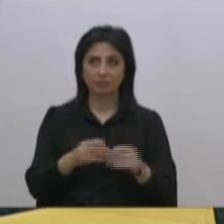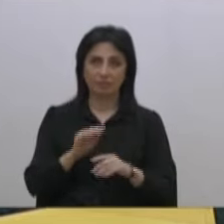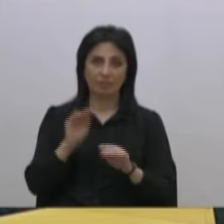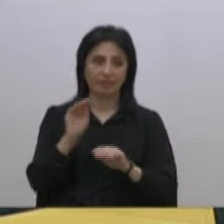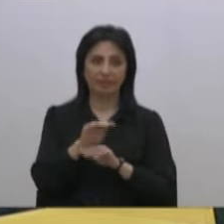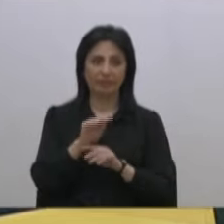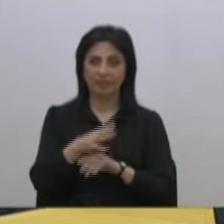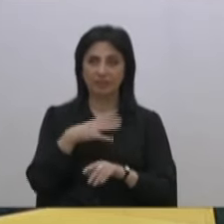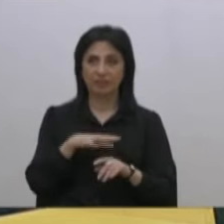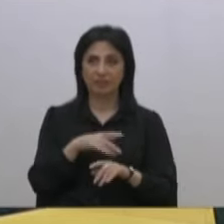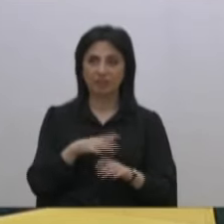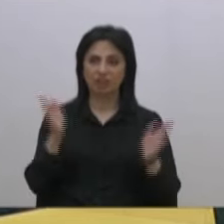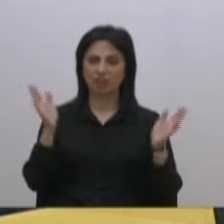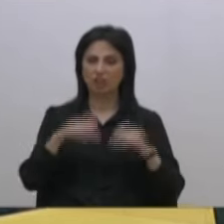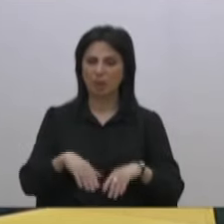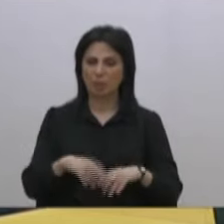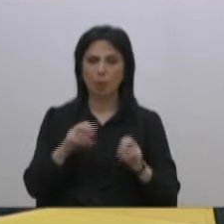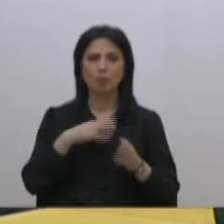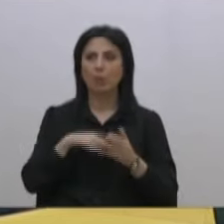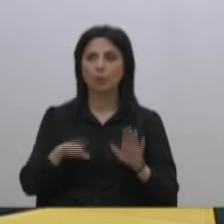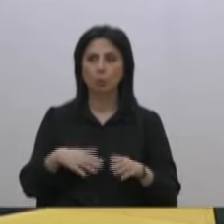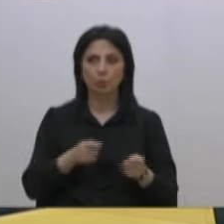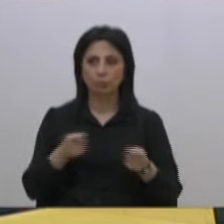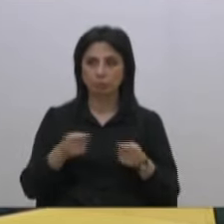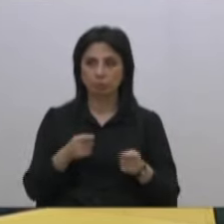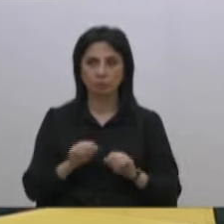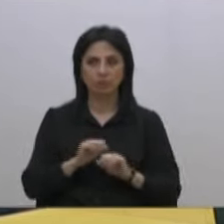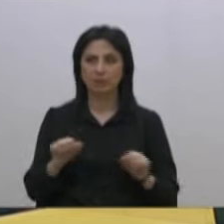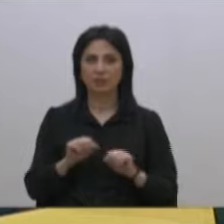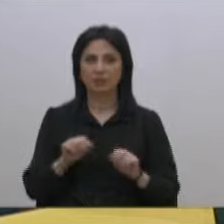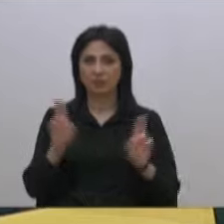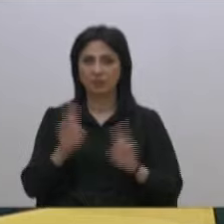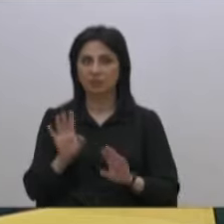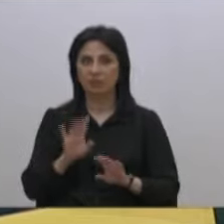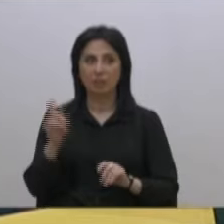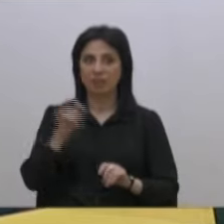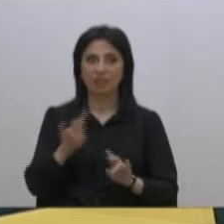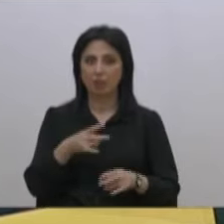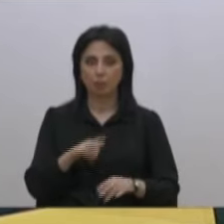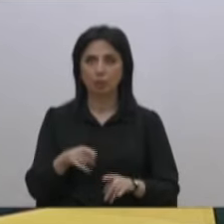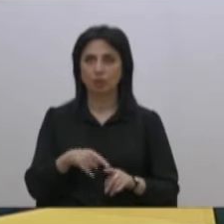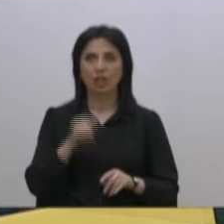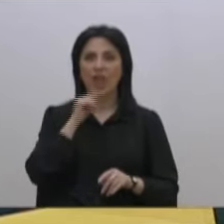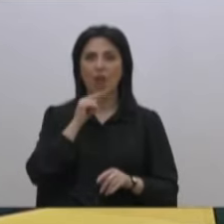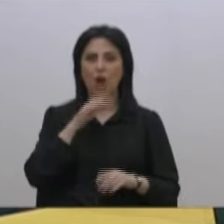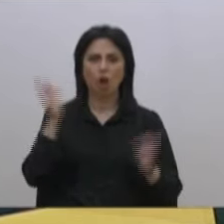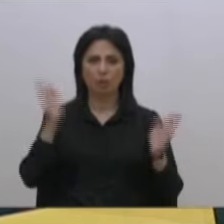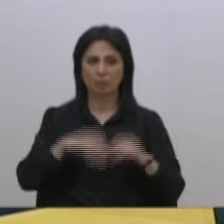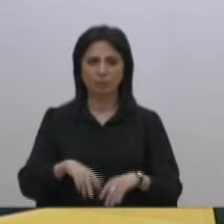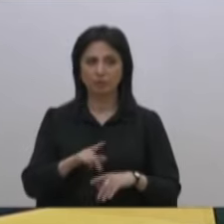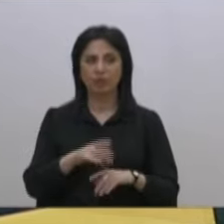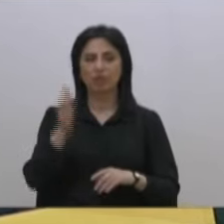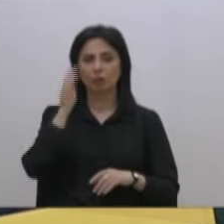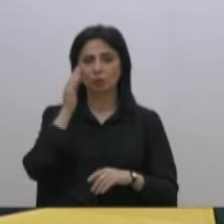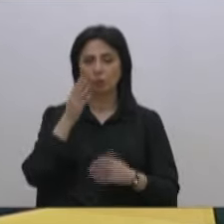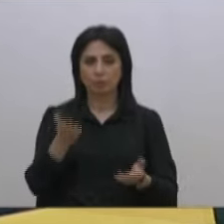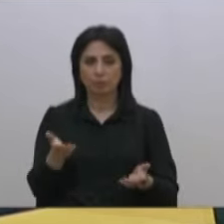თითქოს საქართველოს ჩამოიშალა უსაფრთხოება, თითქოს აღარ არის წესრიგი, აღარ არის ევროპა, ქვეყნის ეკონომიკა ჩამოშლილია